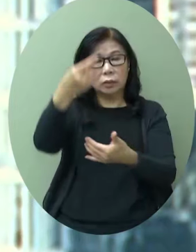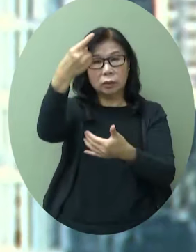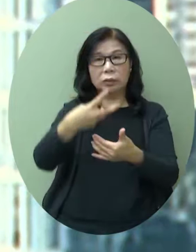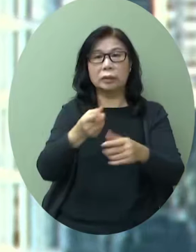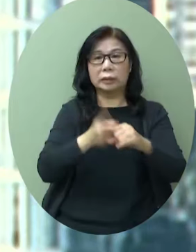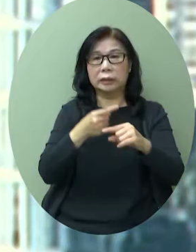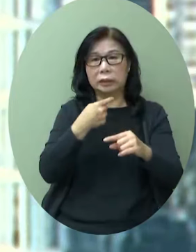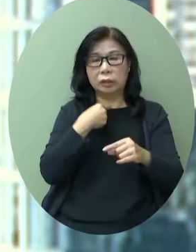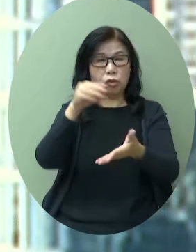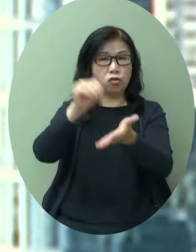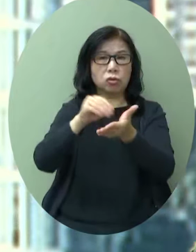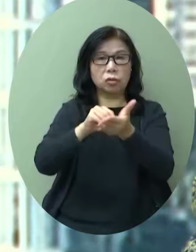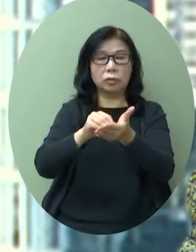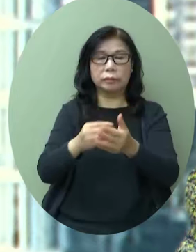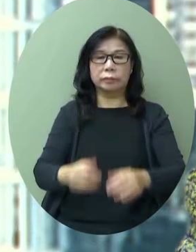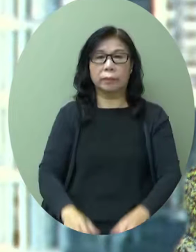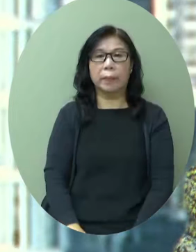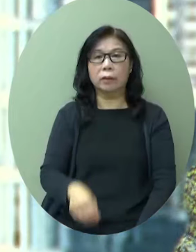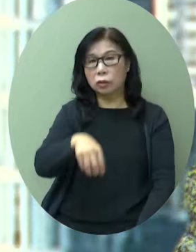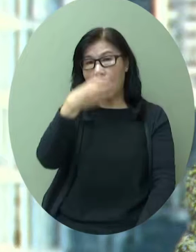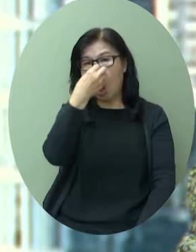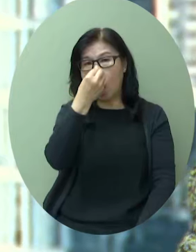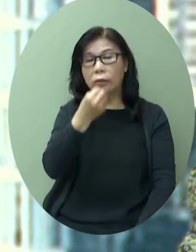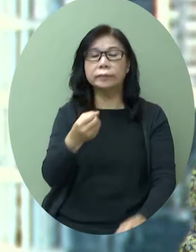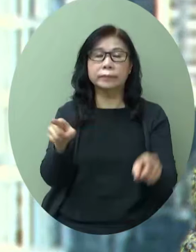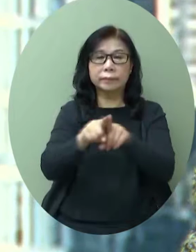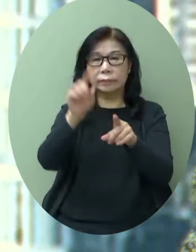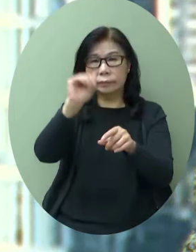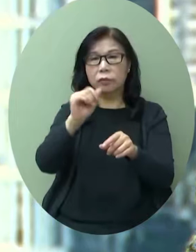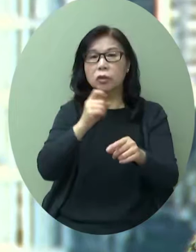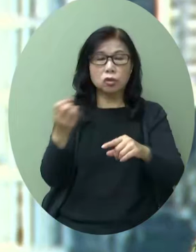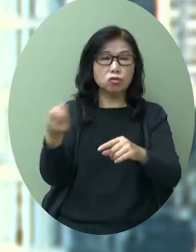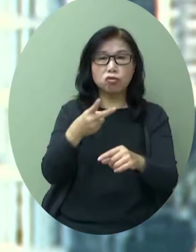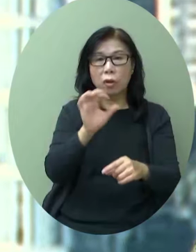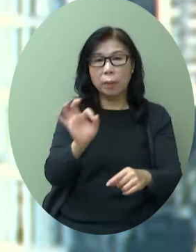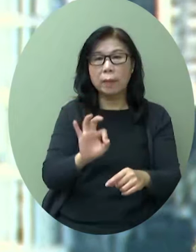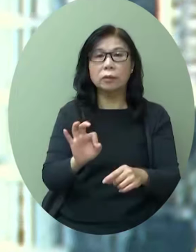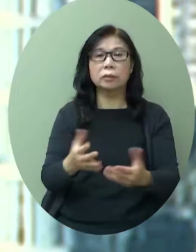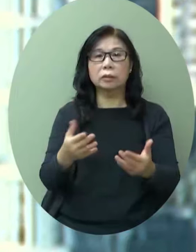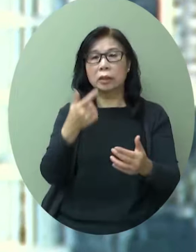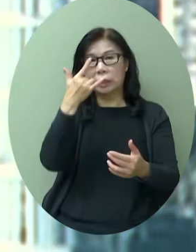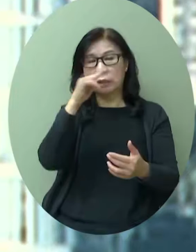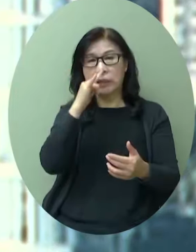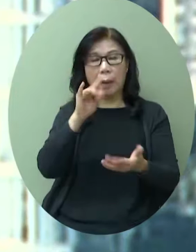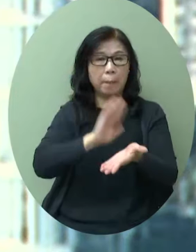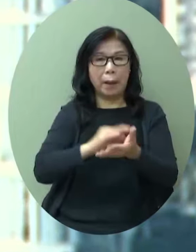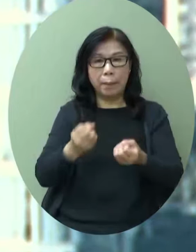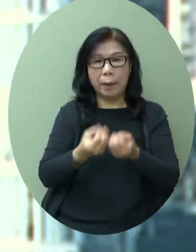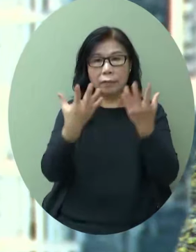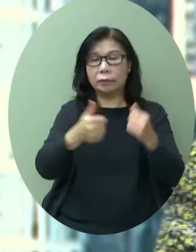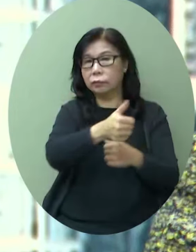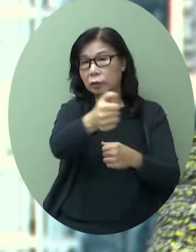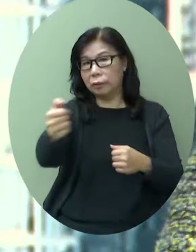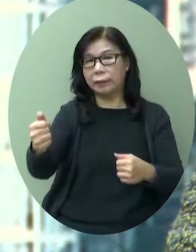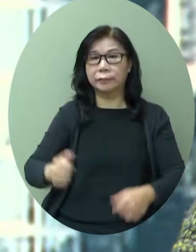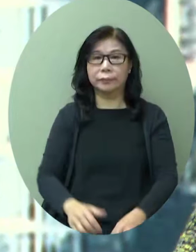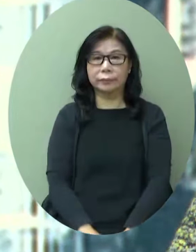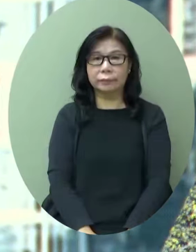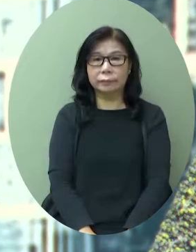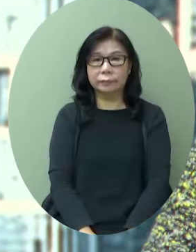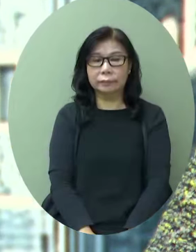就要作出一個調校嚇，令到香港咧可以唔需要出現新一波嘅疫情嚇。多謝大家。